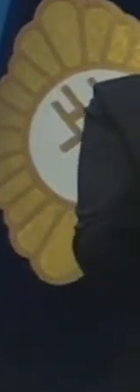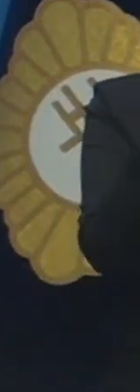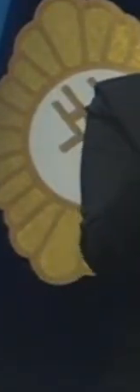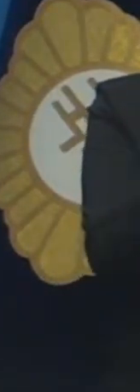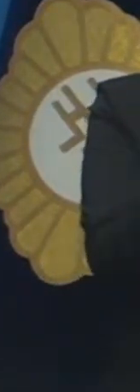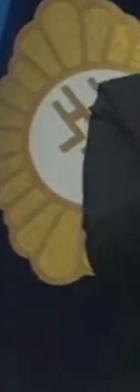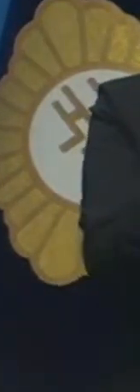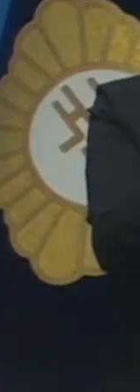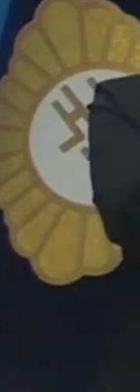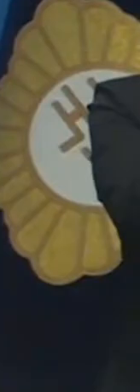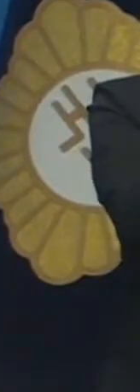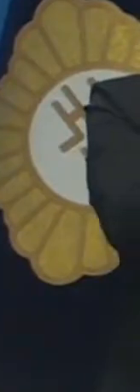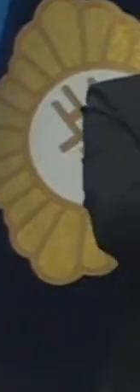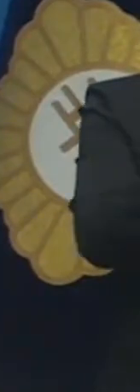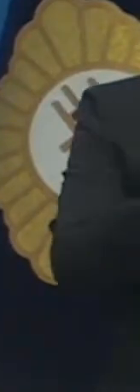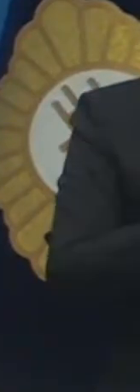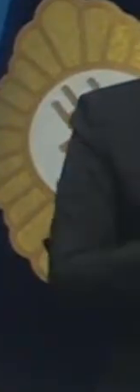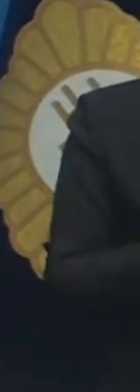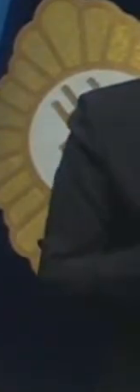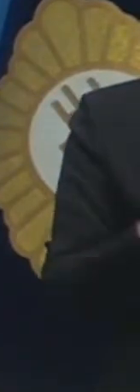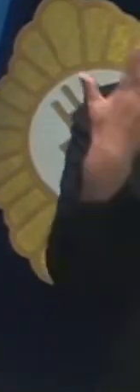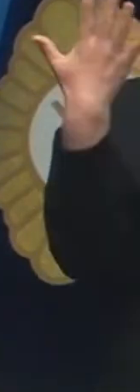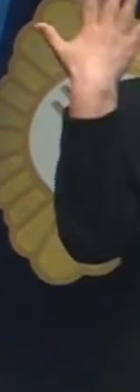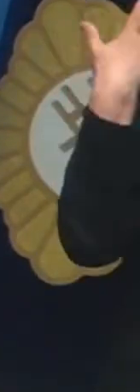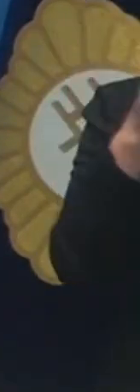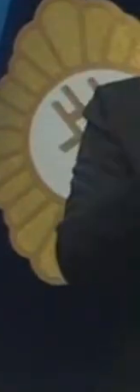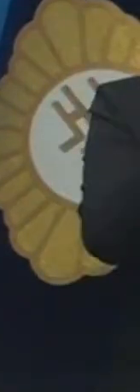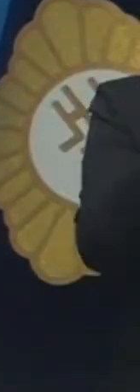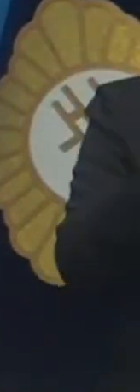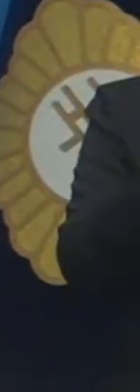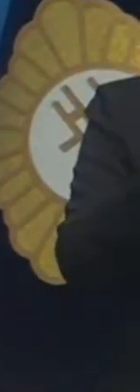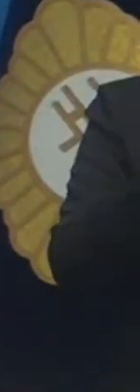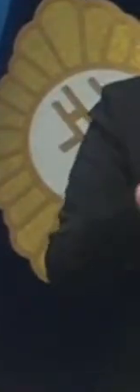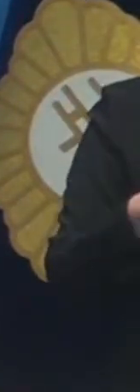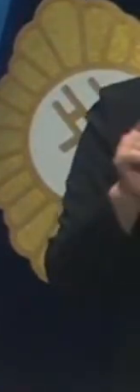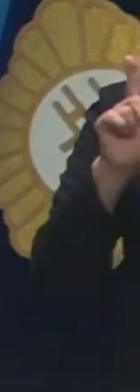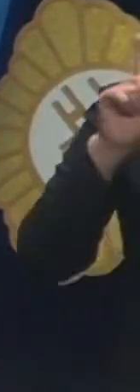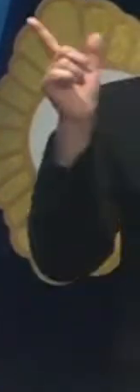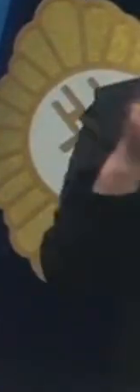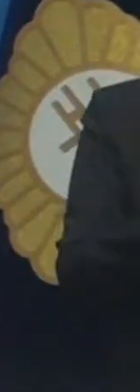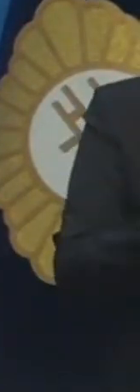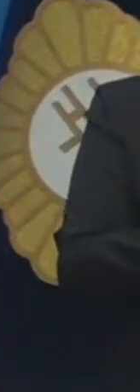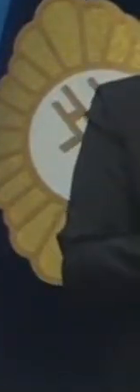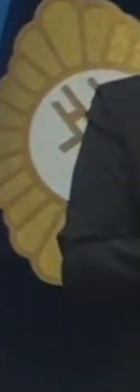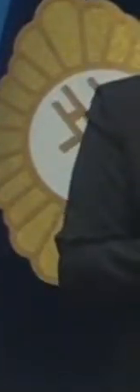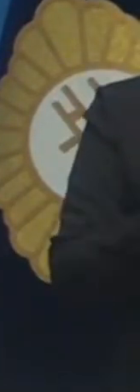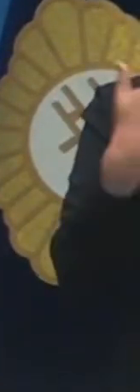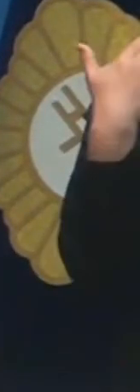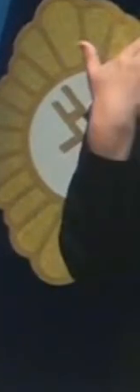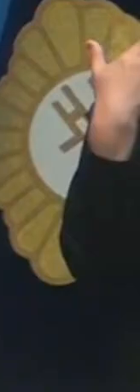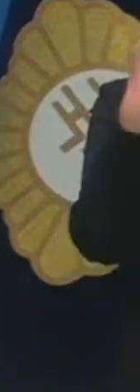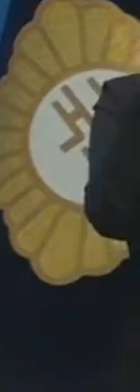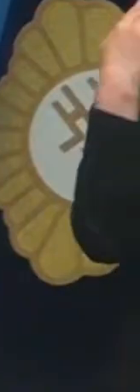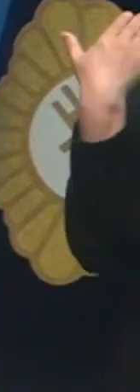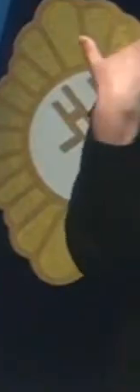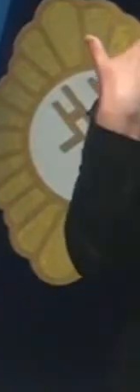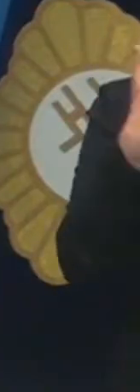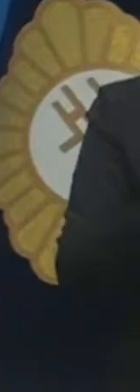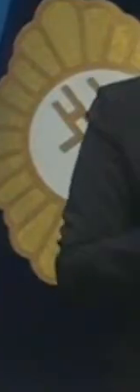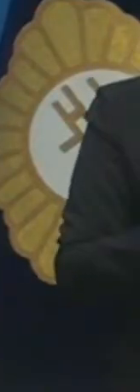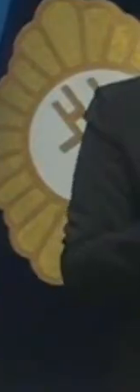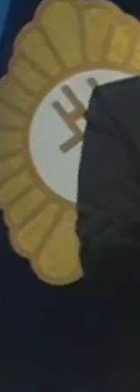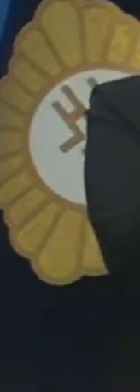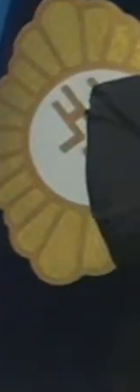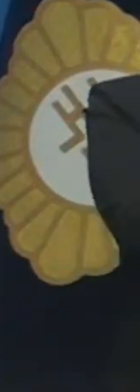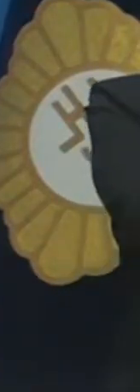부위원장님 오셨습니다. 지난 9일 월요일이죠. 승용여대 교부위원회는 김건희의 석사학위